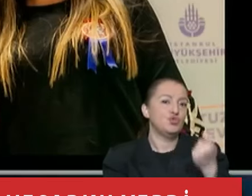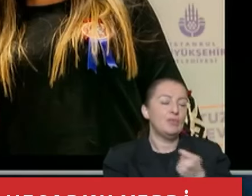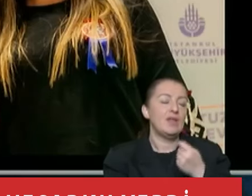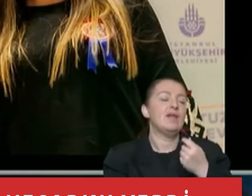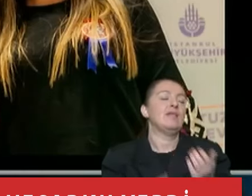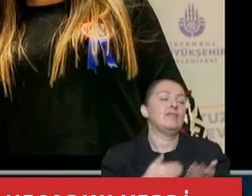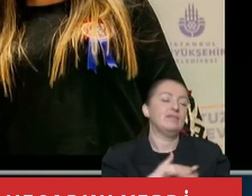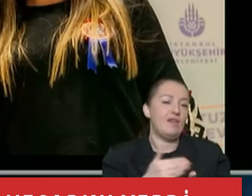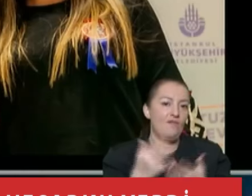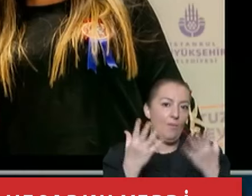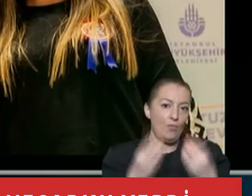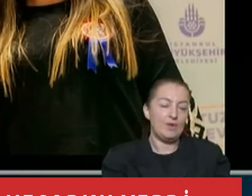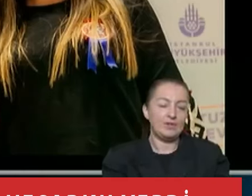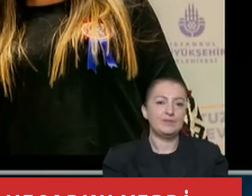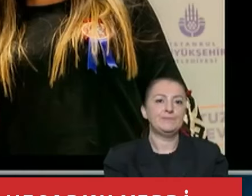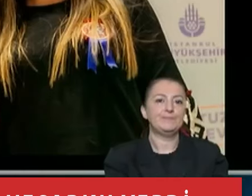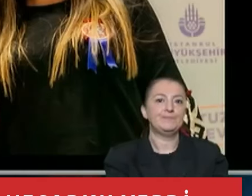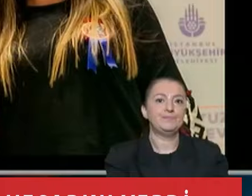devam